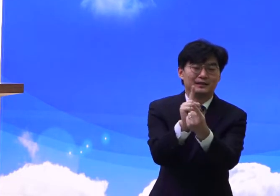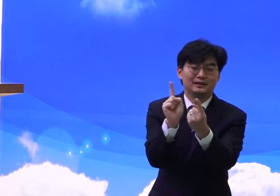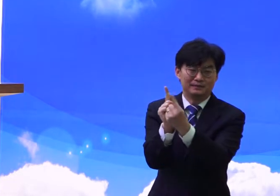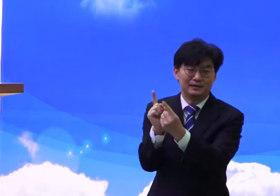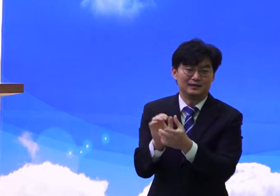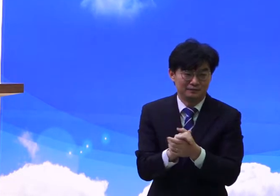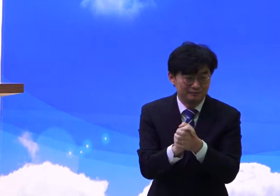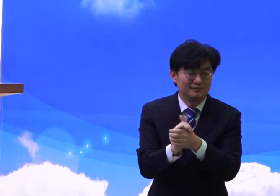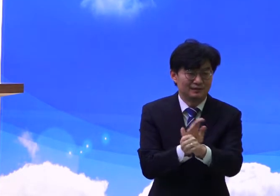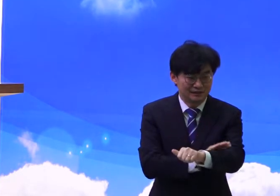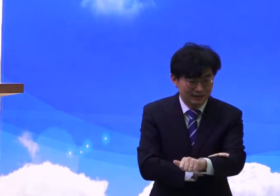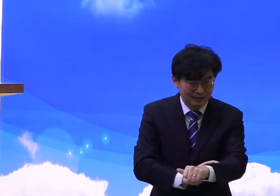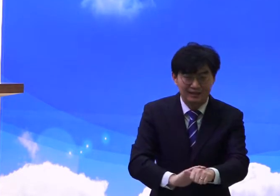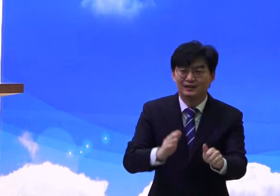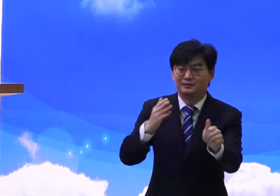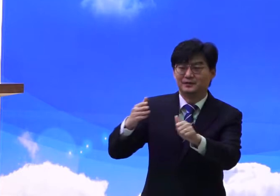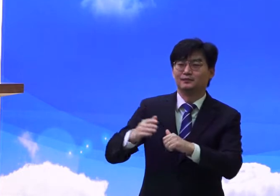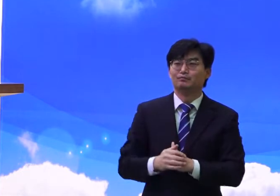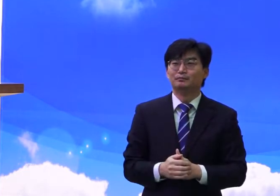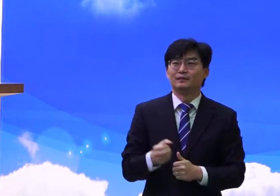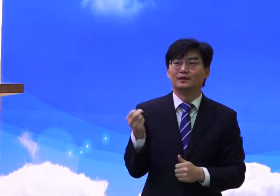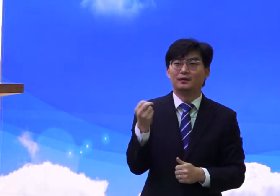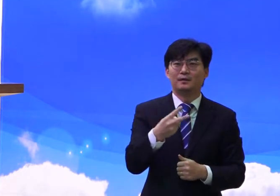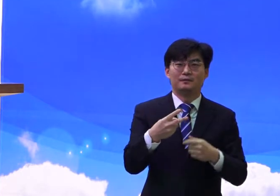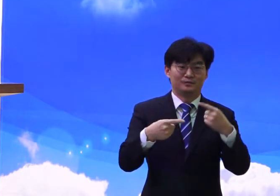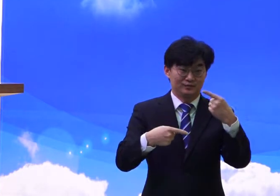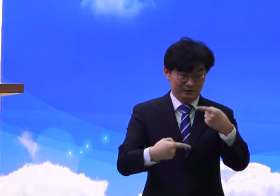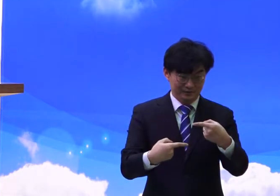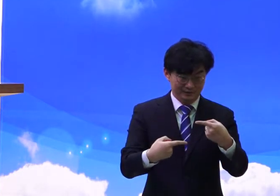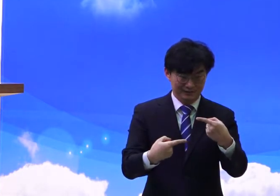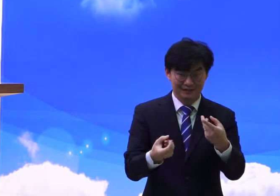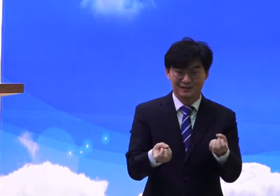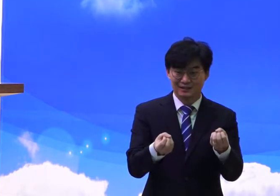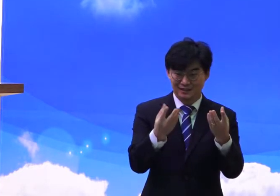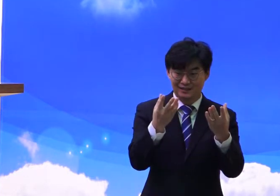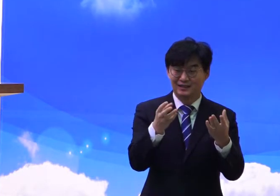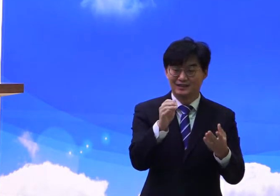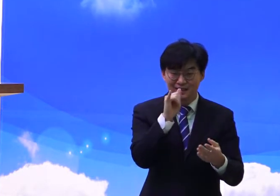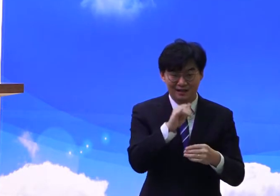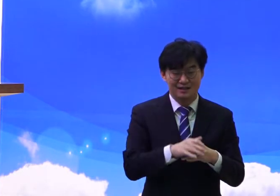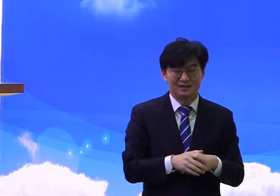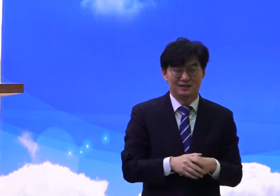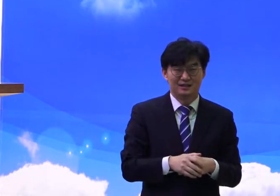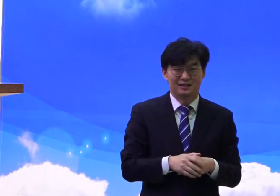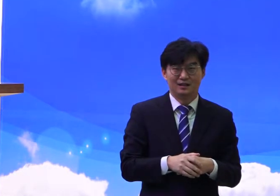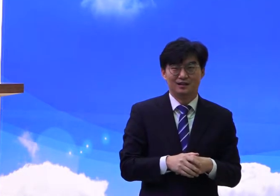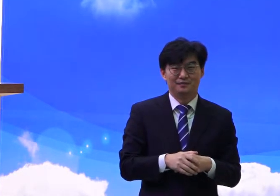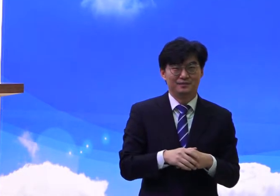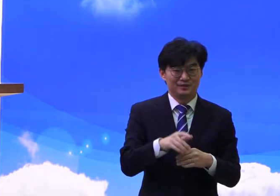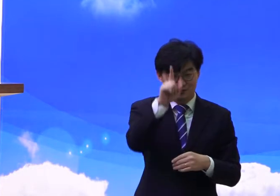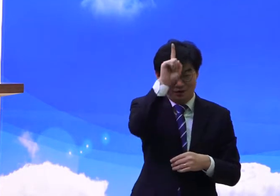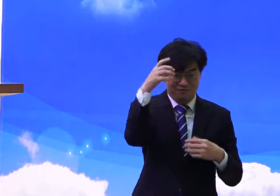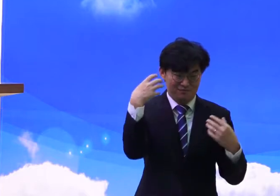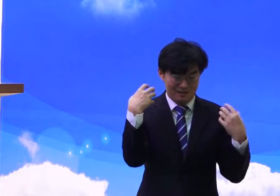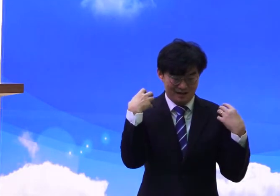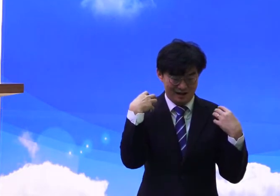명절이 있습니다. 여러분 기다리고 늘 기다리는 그때인데 올해는 참 특별합니다. 정부 여러 가지 권유도 있고